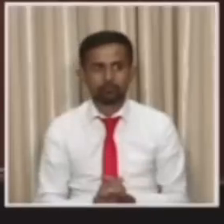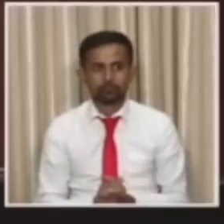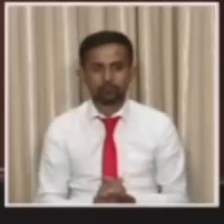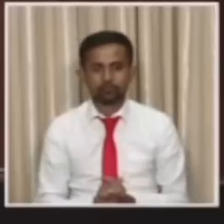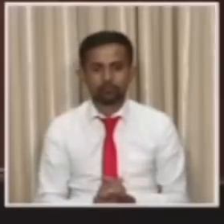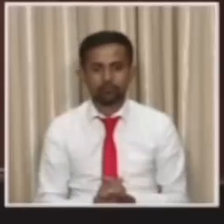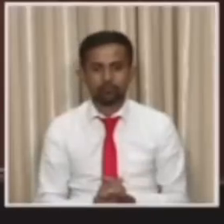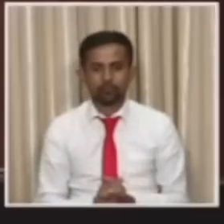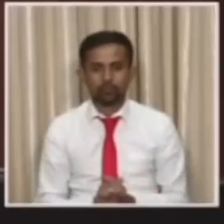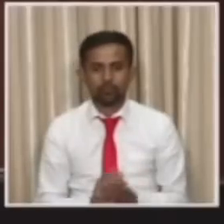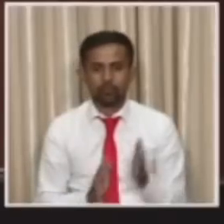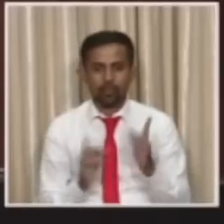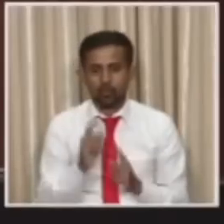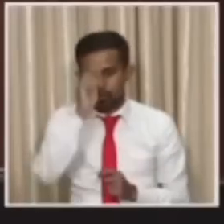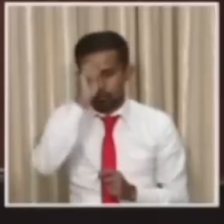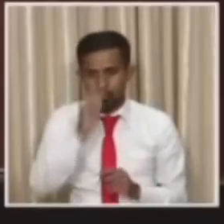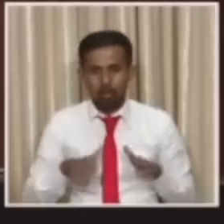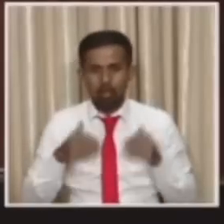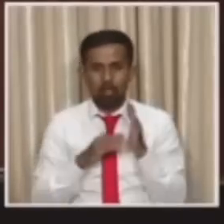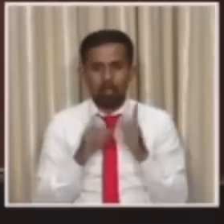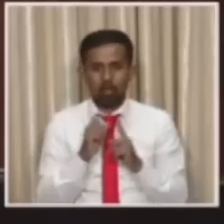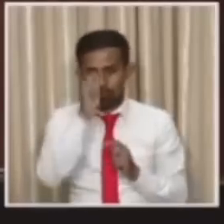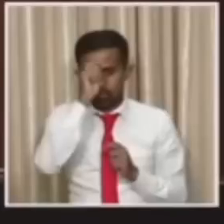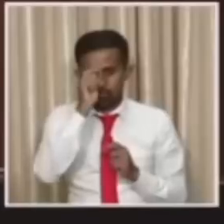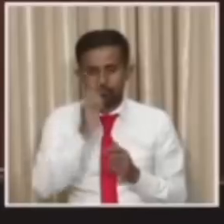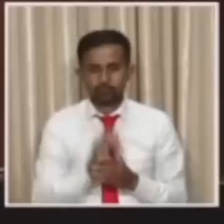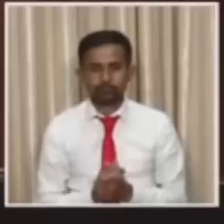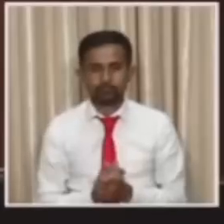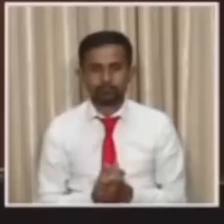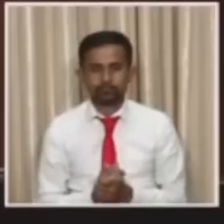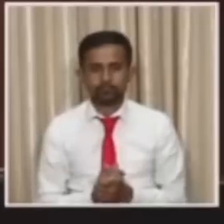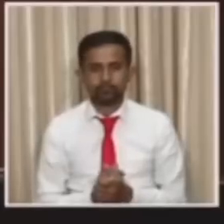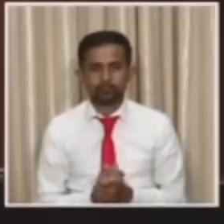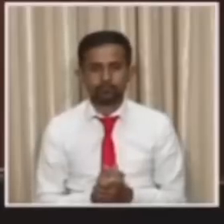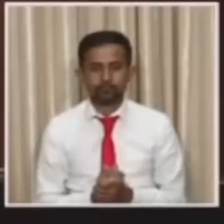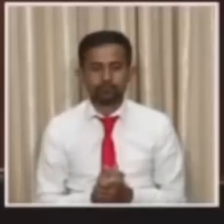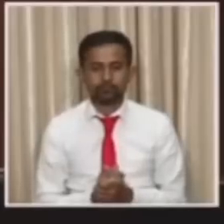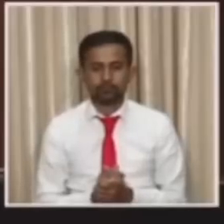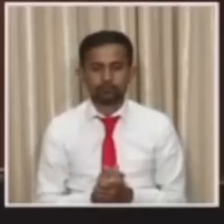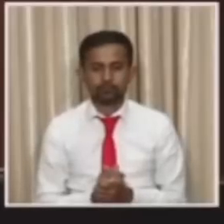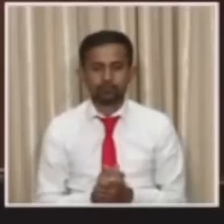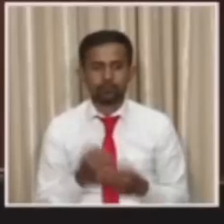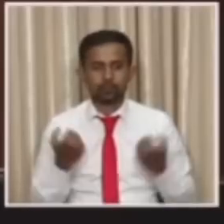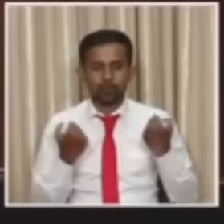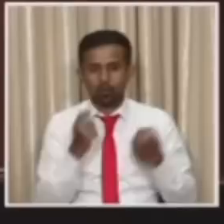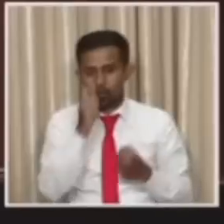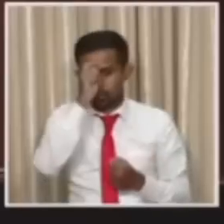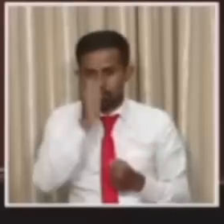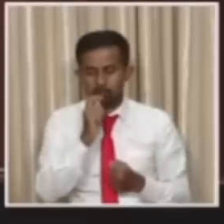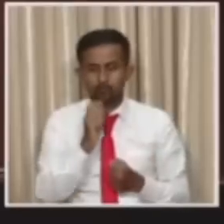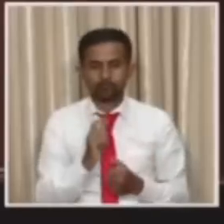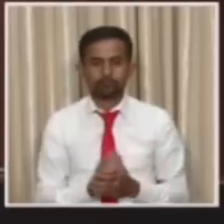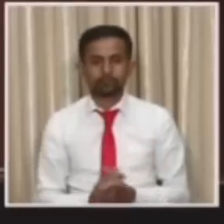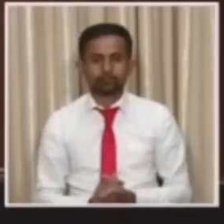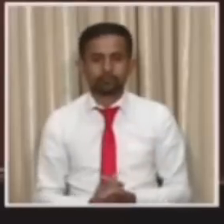මොලසනරෝඩ මන්ත්‍රීතුමනි ඇමතුමා. ඔව් සෞඛ්‍ය ඇමතුමා වාඩි කරවන්න. ඔව් අපි ඔනබේ චෙයා If you have the, if you give time for